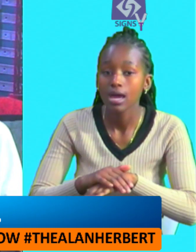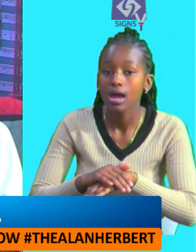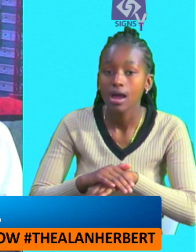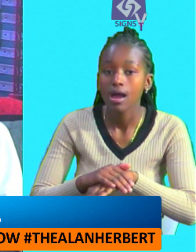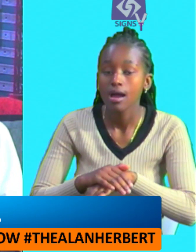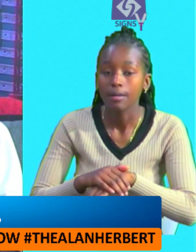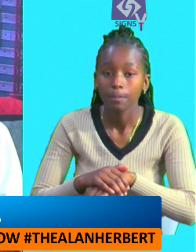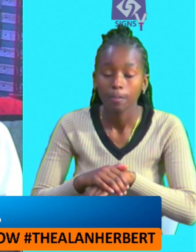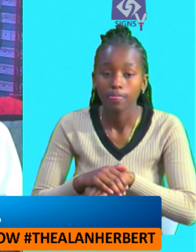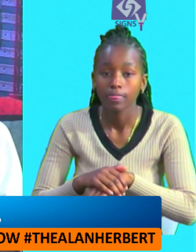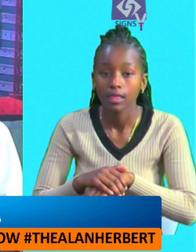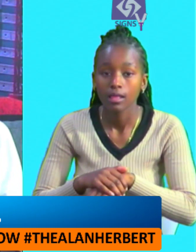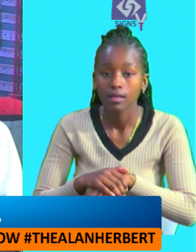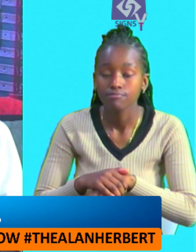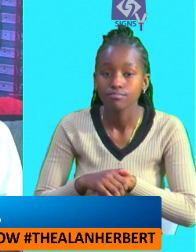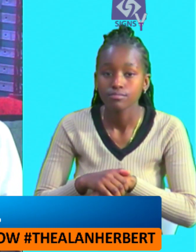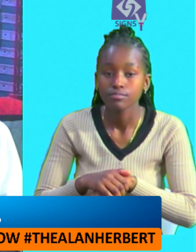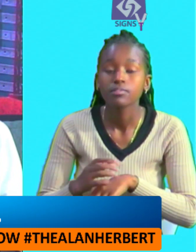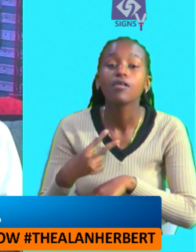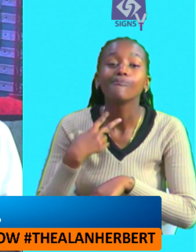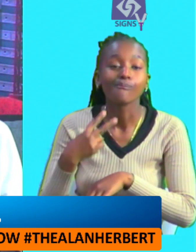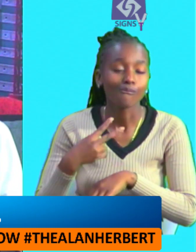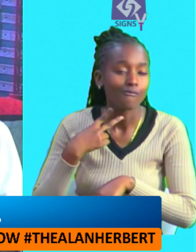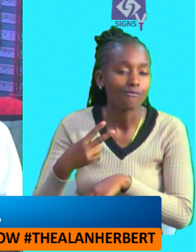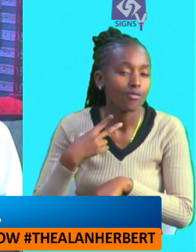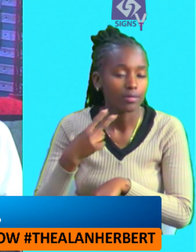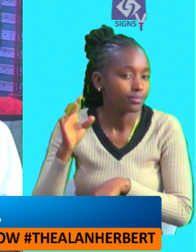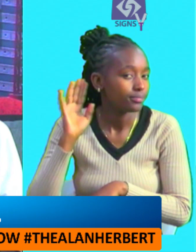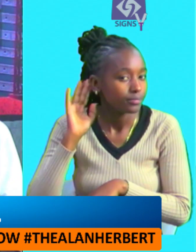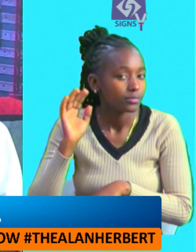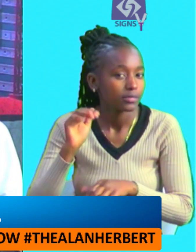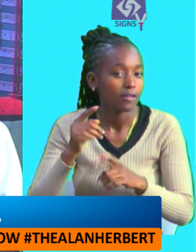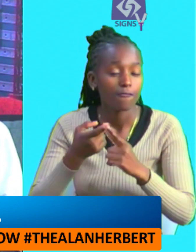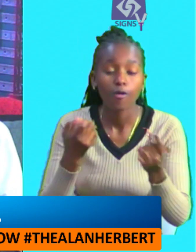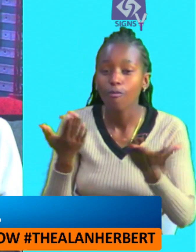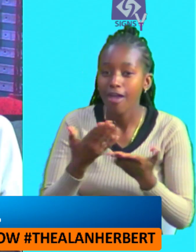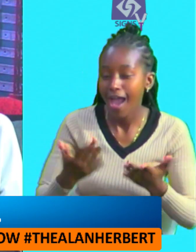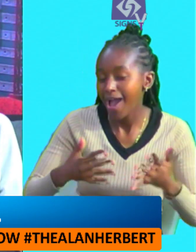a podcast audio. All right. Straight out amaju.